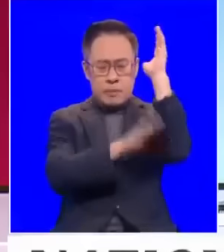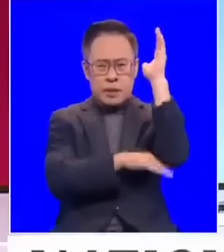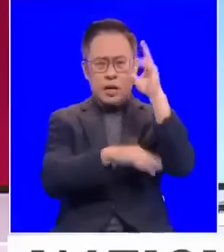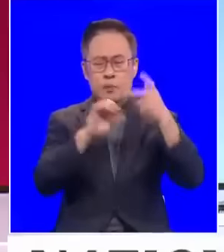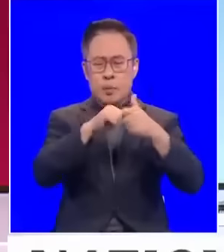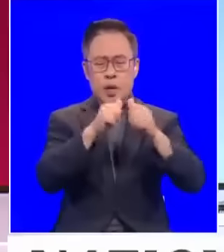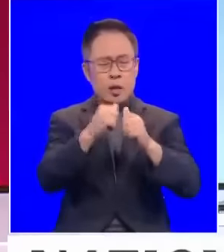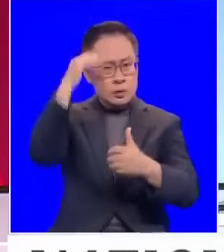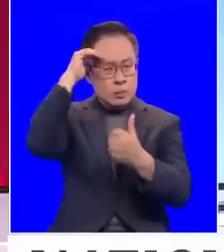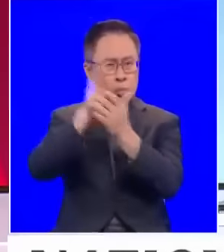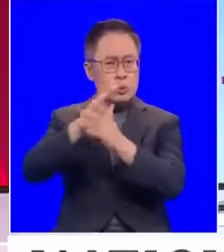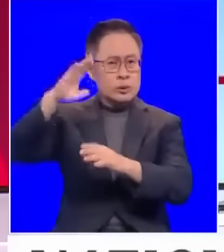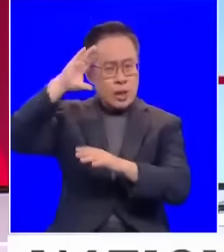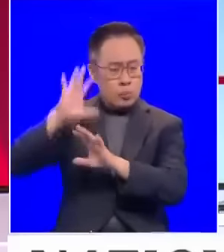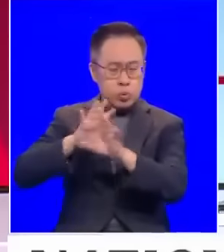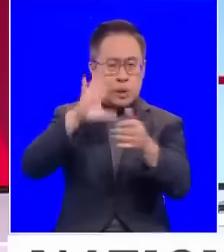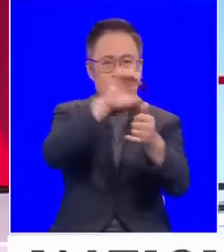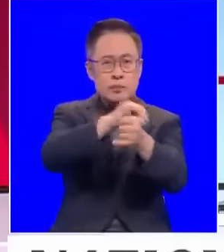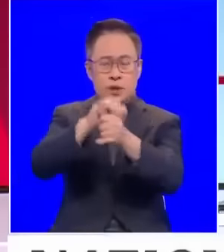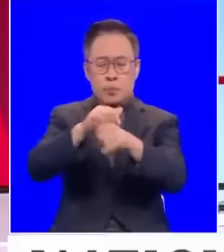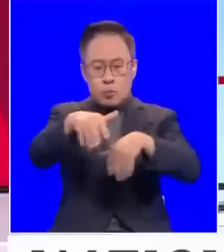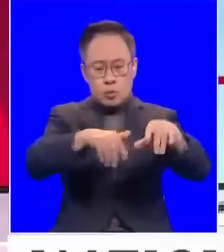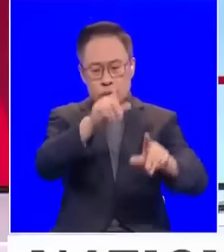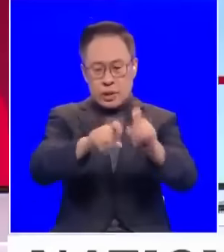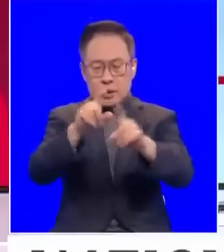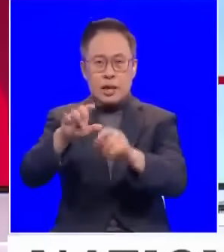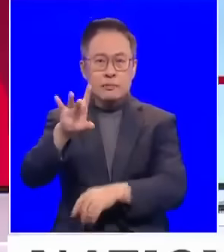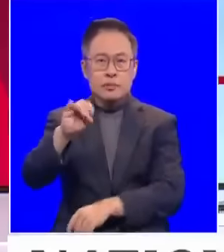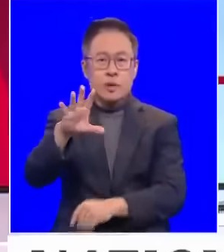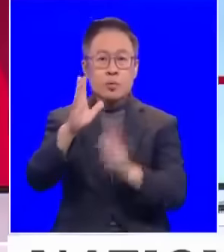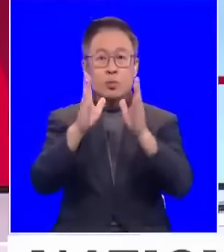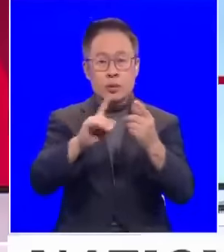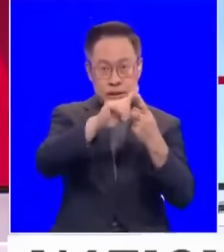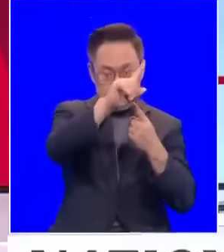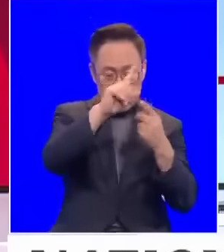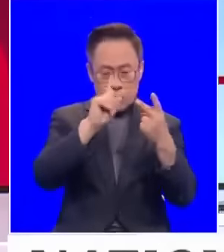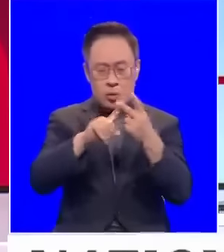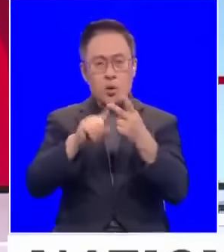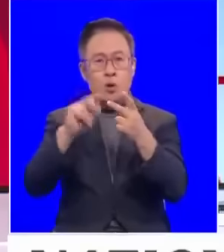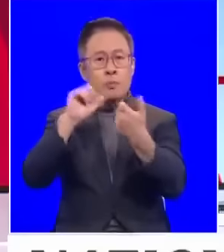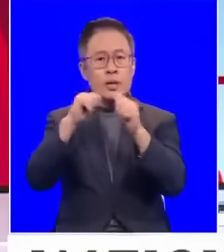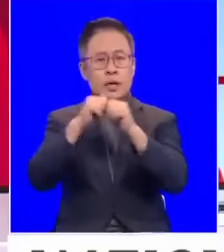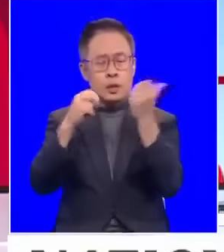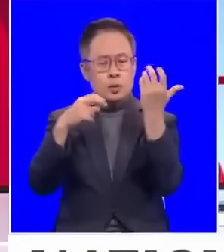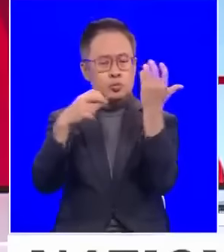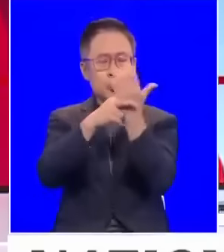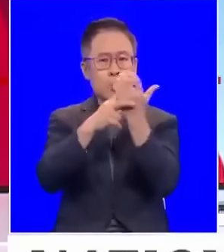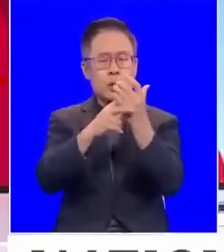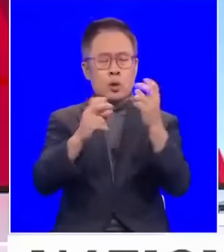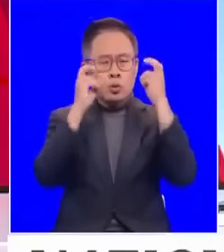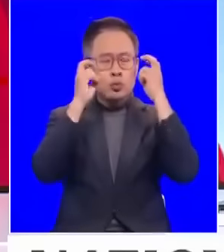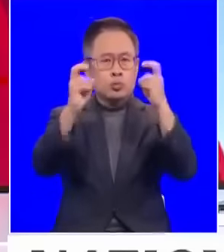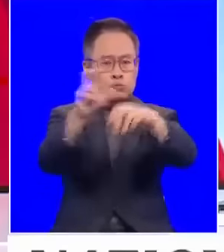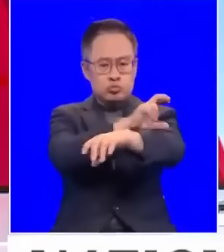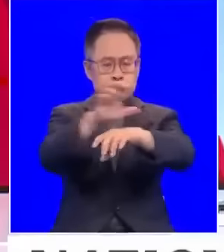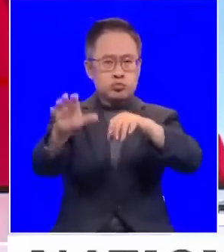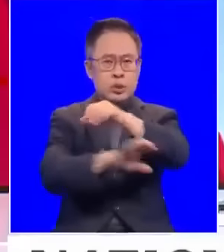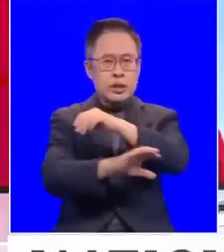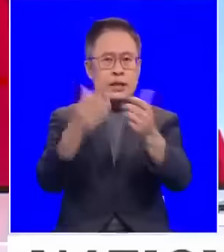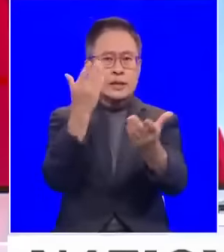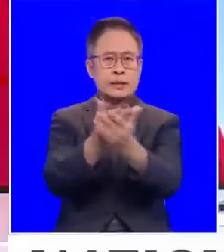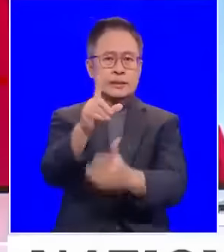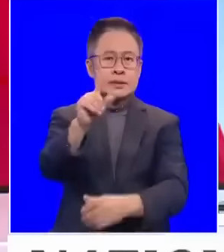ของรถไฟฟ้า20บาทตลอดสายและเรื่องของการแก้รัฐธรรมนูญด้วยนะคะไปติดตามกับคุณปฐมากมุตโยธินรายงานสดมาจ